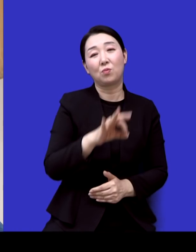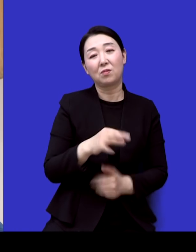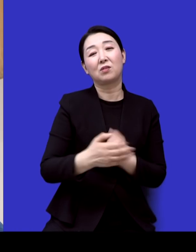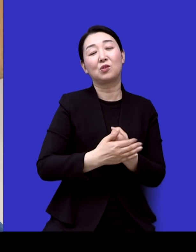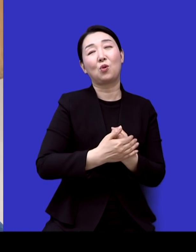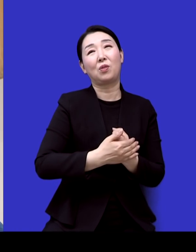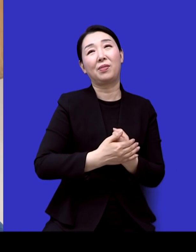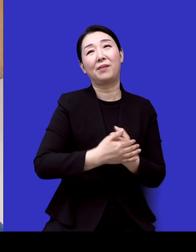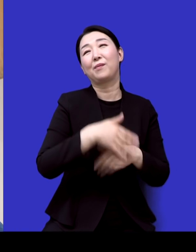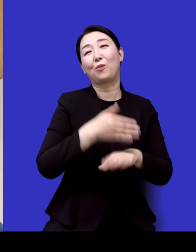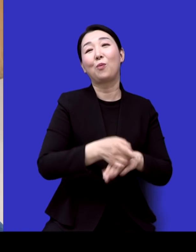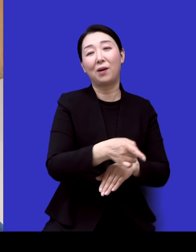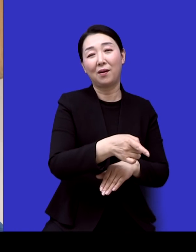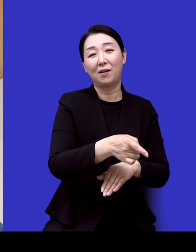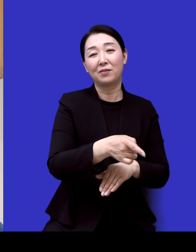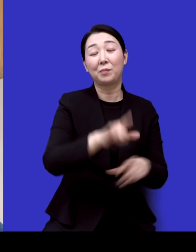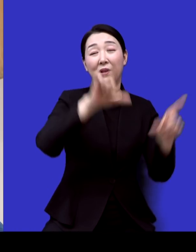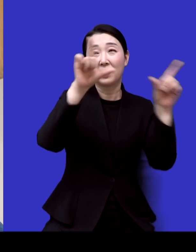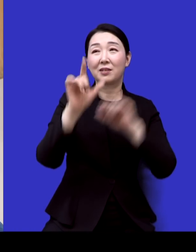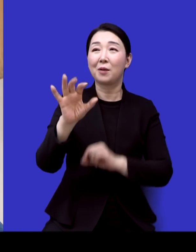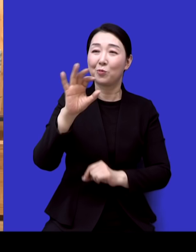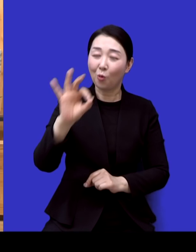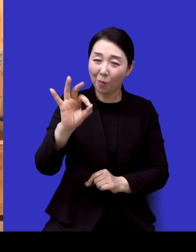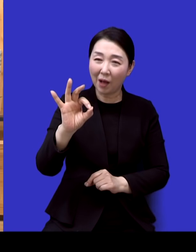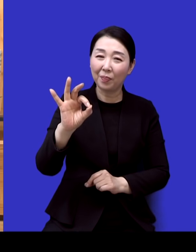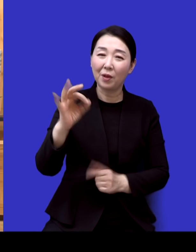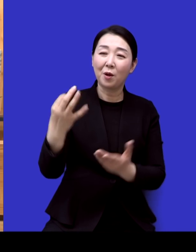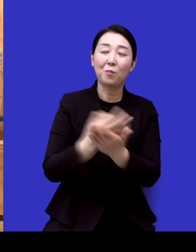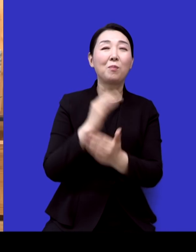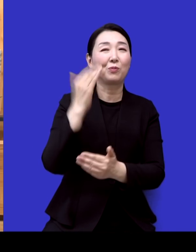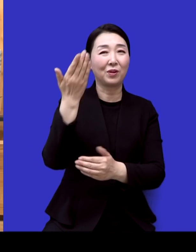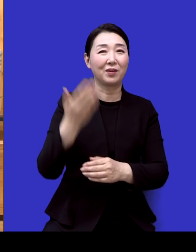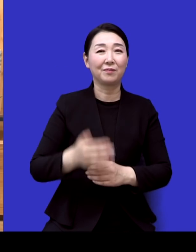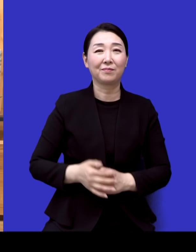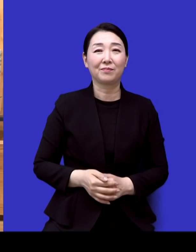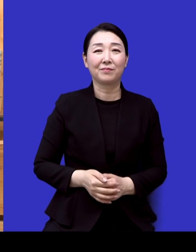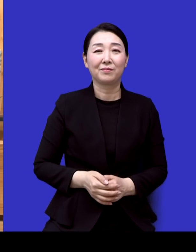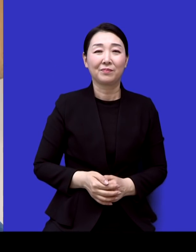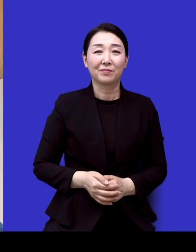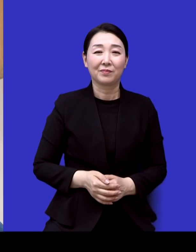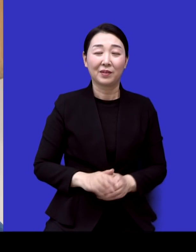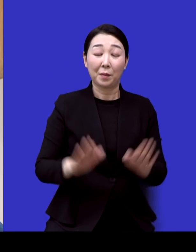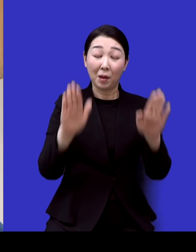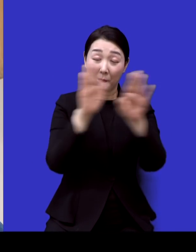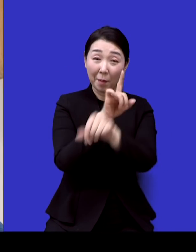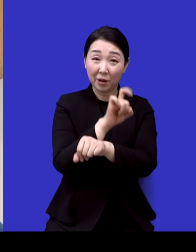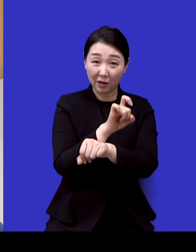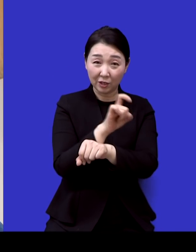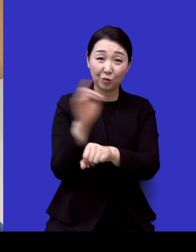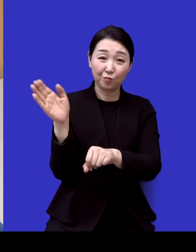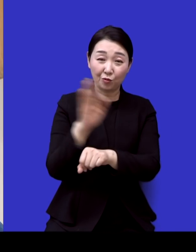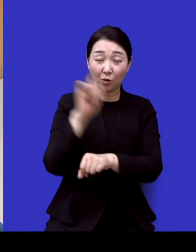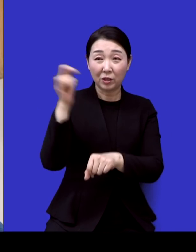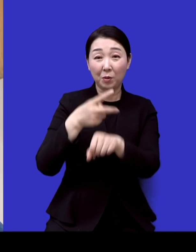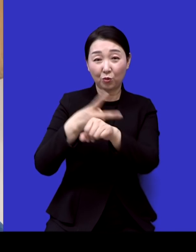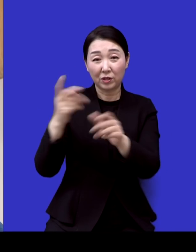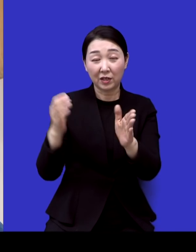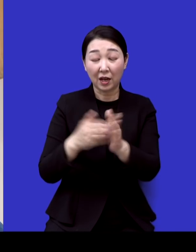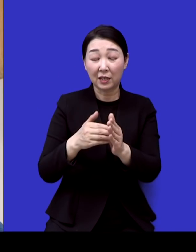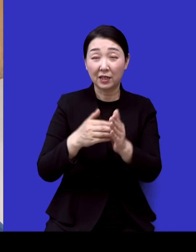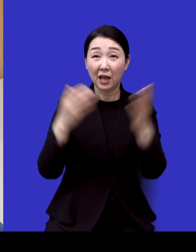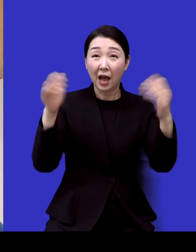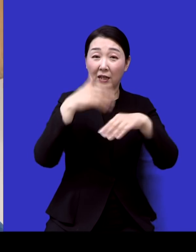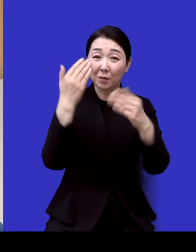너무나 고마운 학교여서 생활비만 마련하면 됐습니다. 네. 그래서 밤 11시부터 새벽 2시까지 예. 학생들이 다